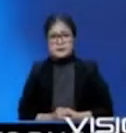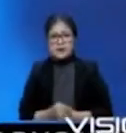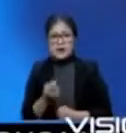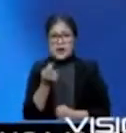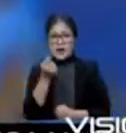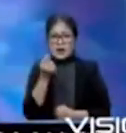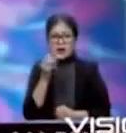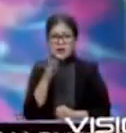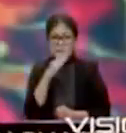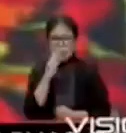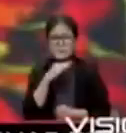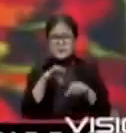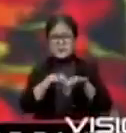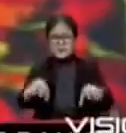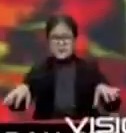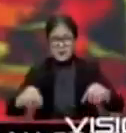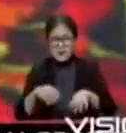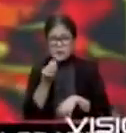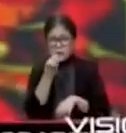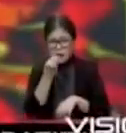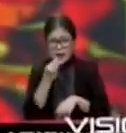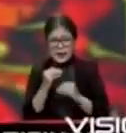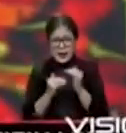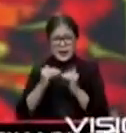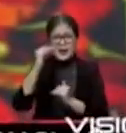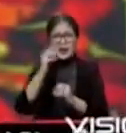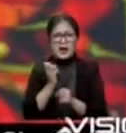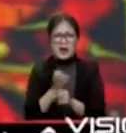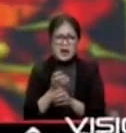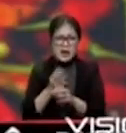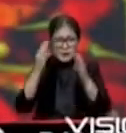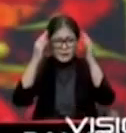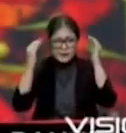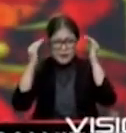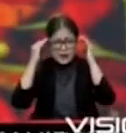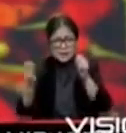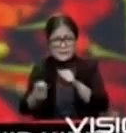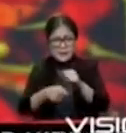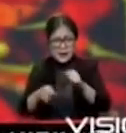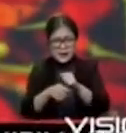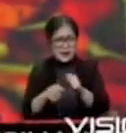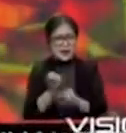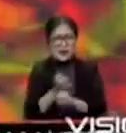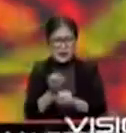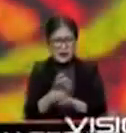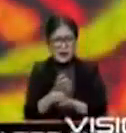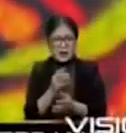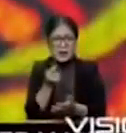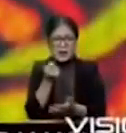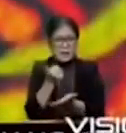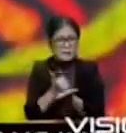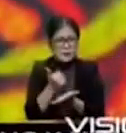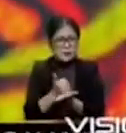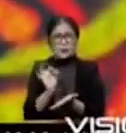Pemirsa, harga cabai dan sembako terus meroket akibat gagal panen dan perubahan musim yang tak menentu. Bahkan di pasar